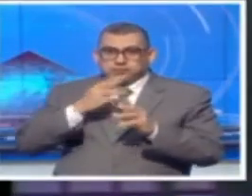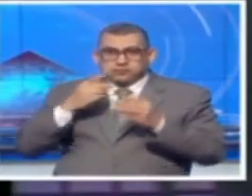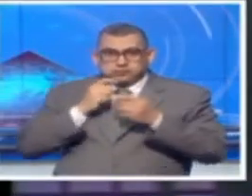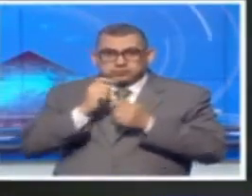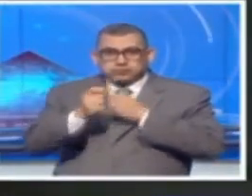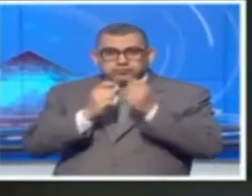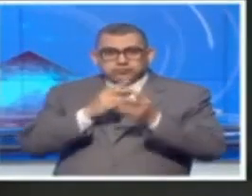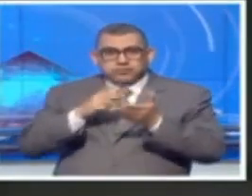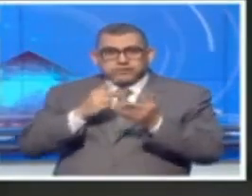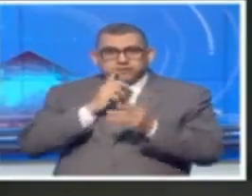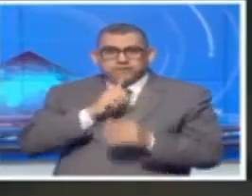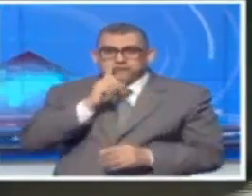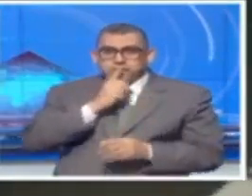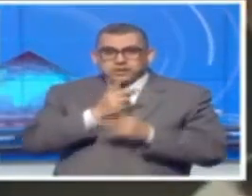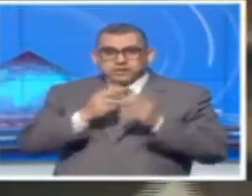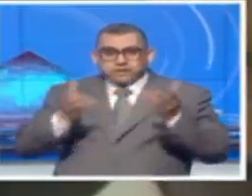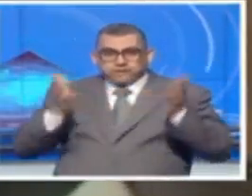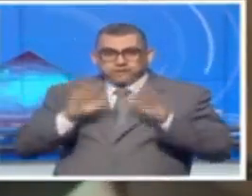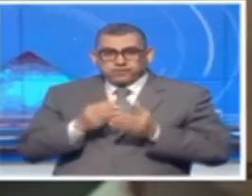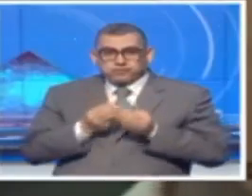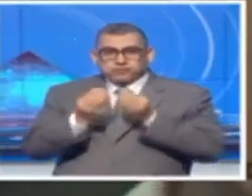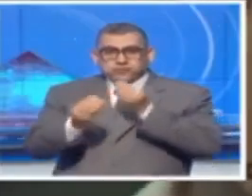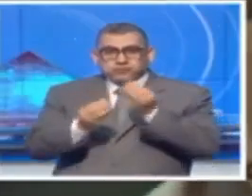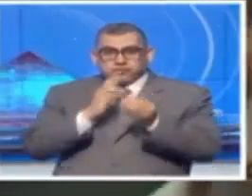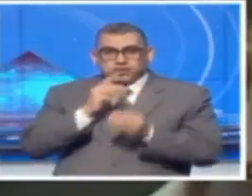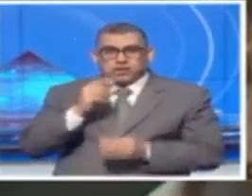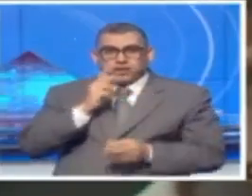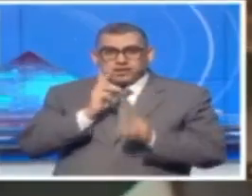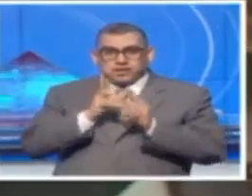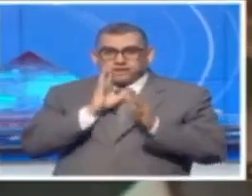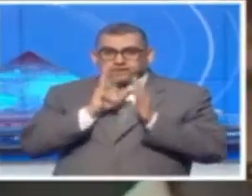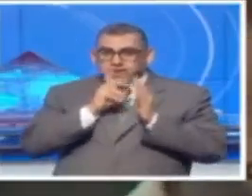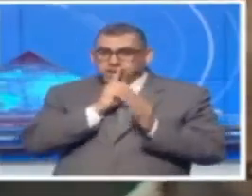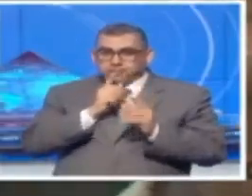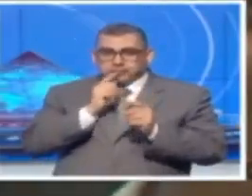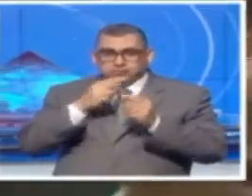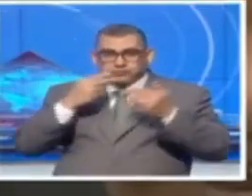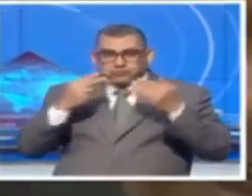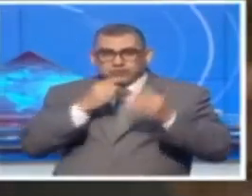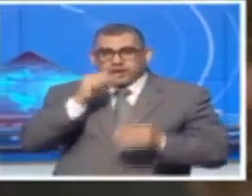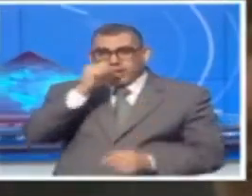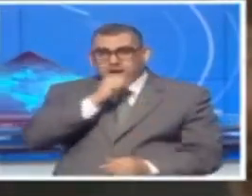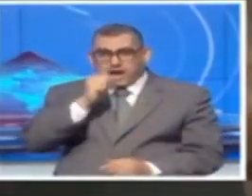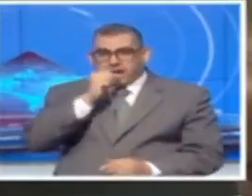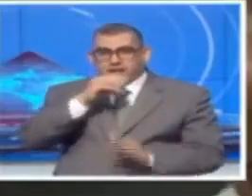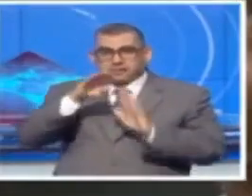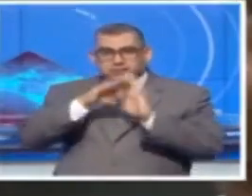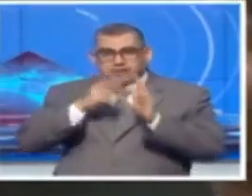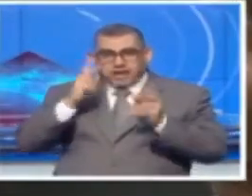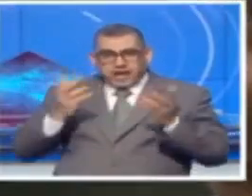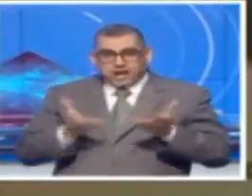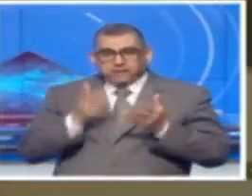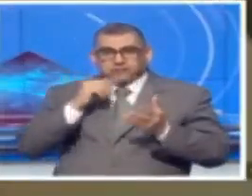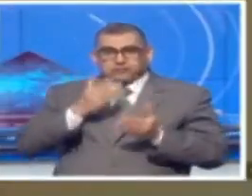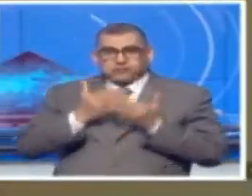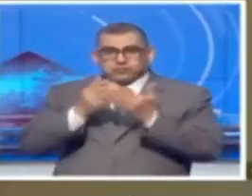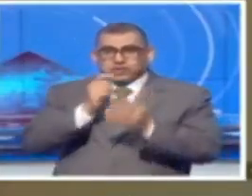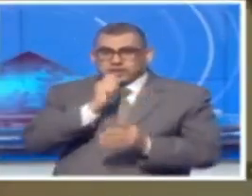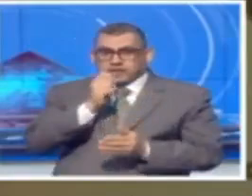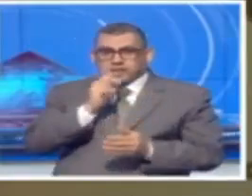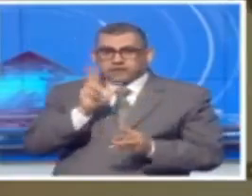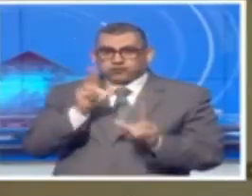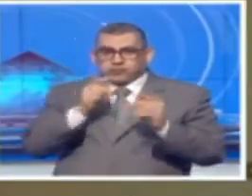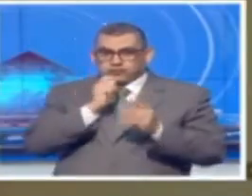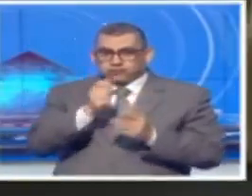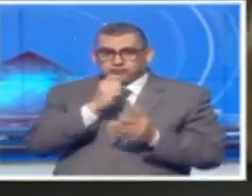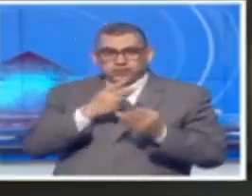تقديم أشكال الفنون كافة من تمثيل وغناء واستعراض، إضافة إلى التقديم